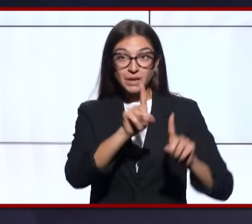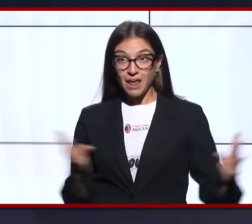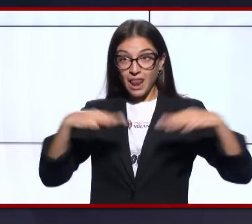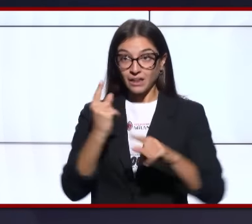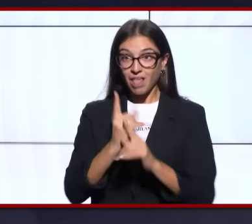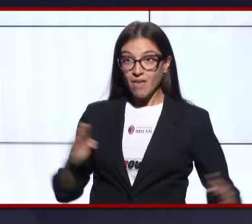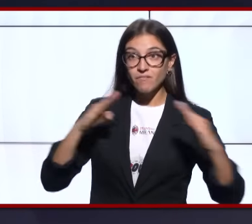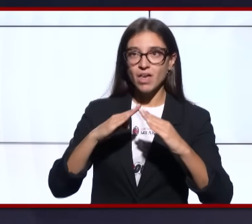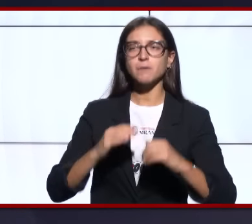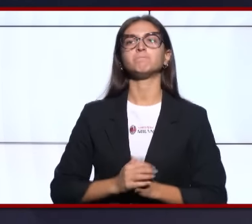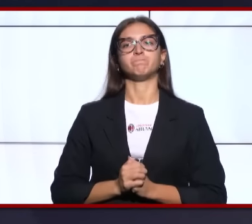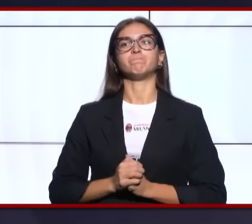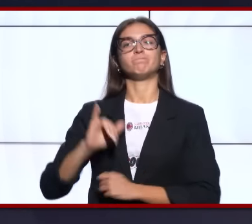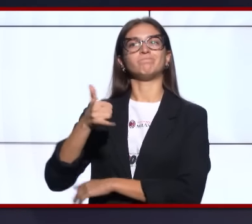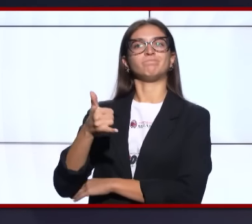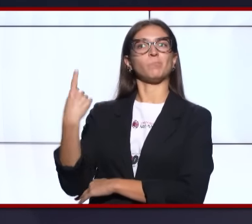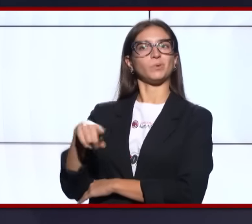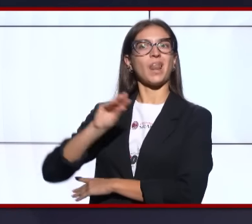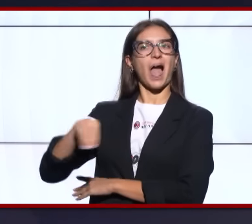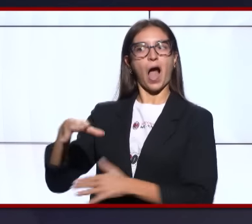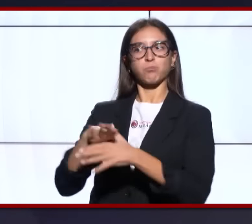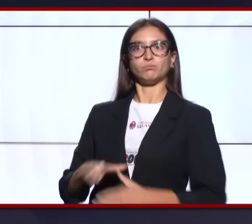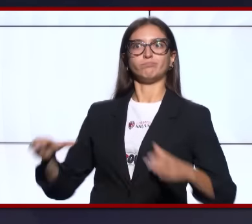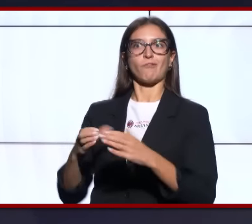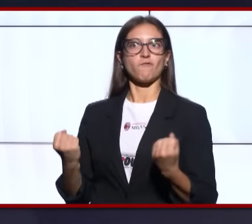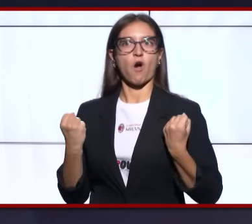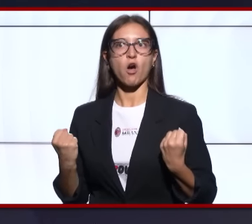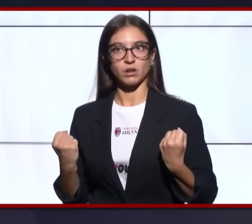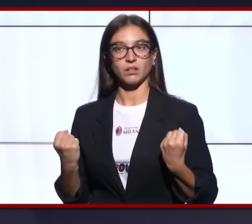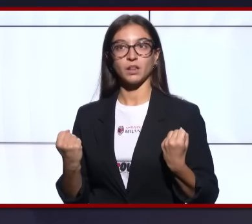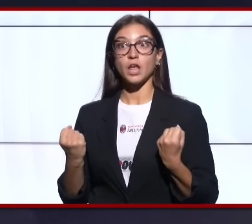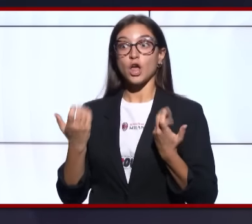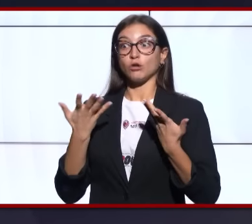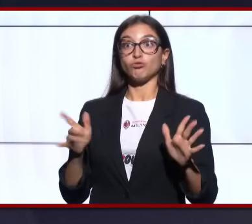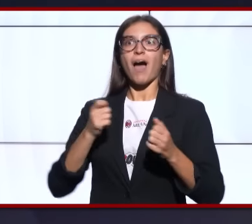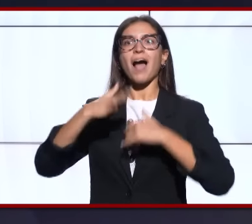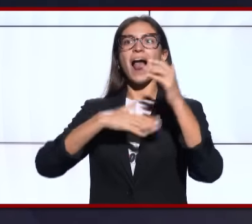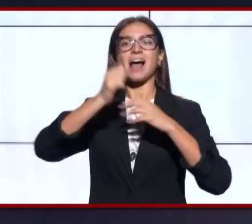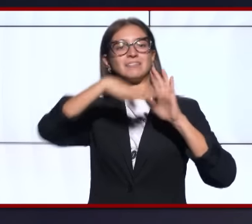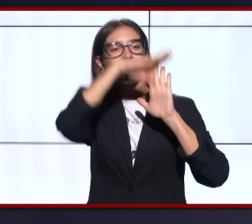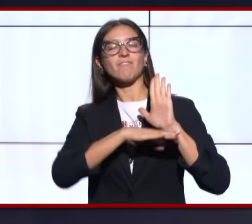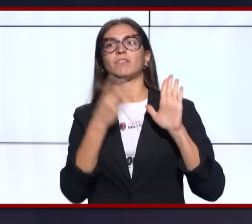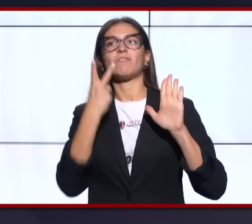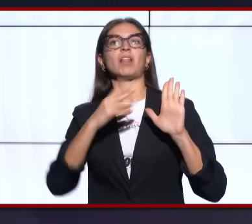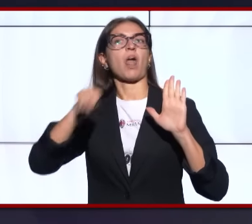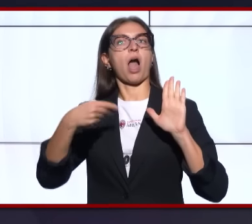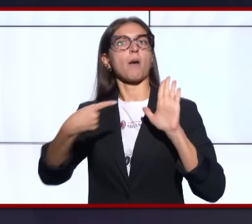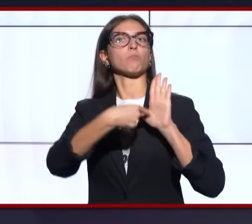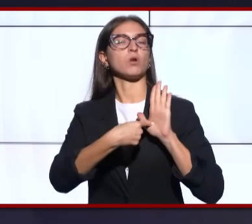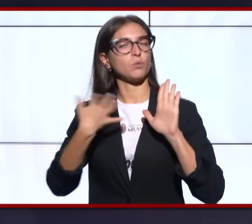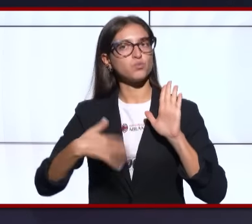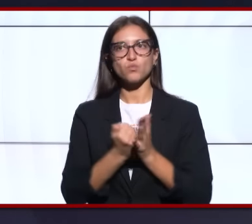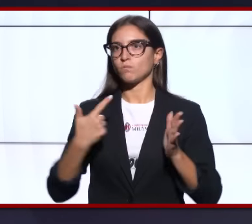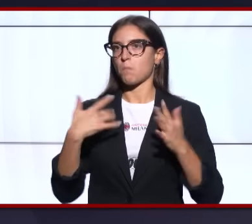sera sì Napoli è una squadra fortissima come dimostra la classifica con allenator